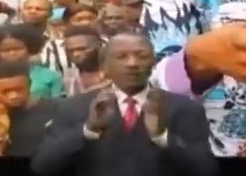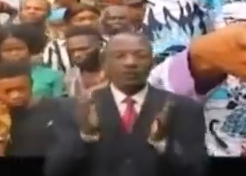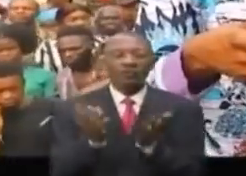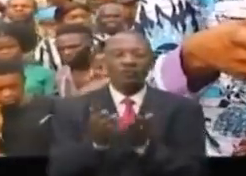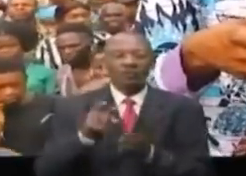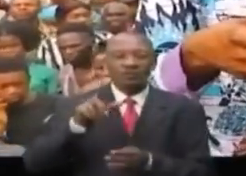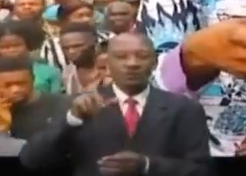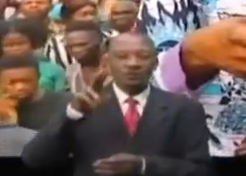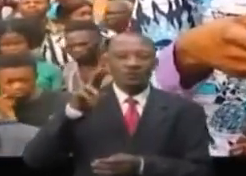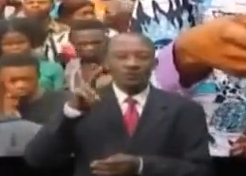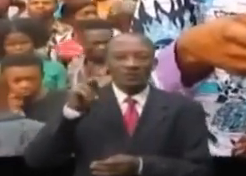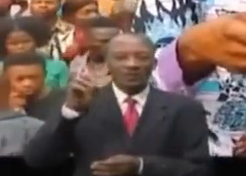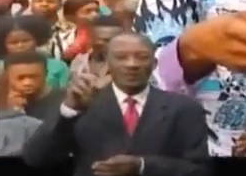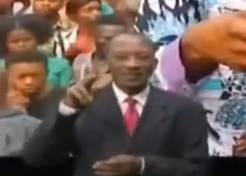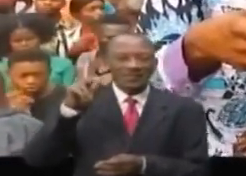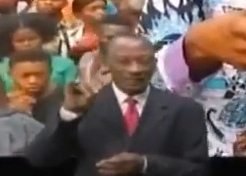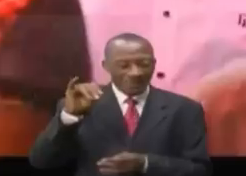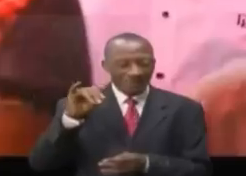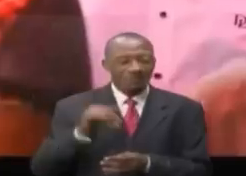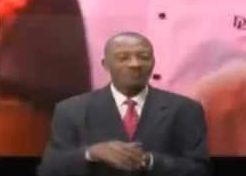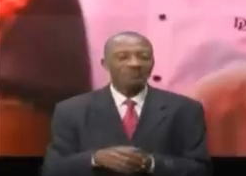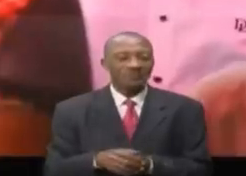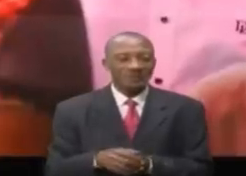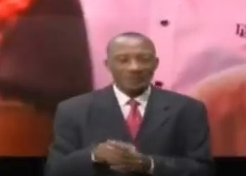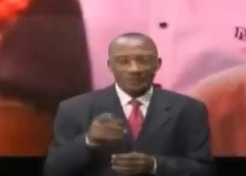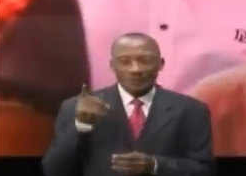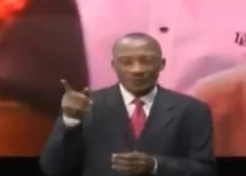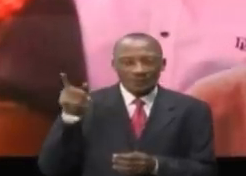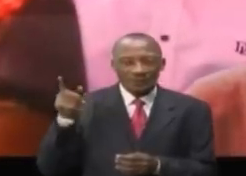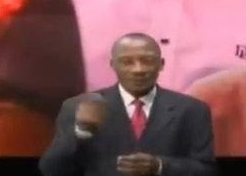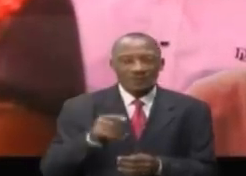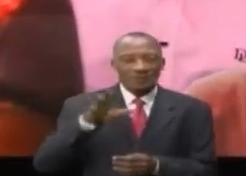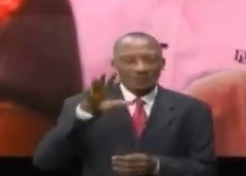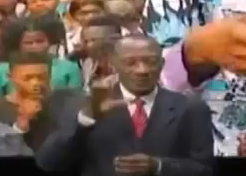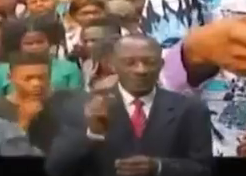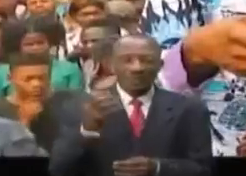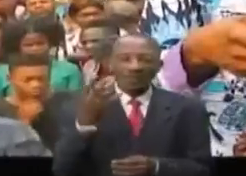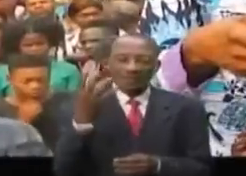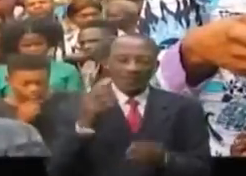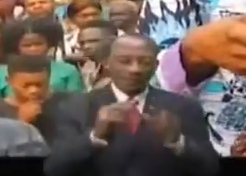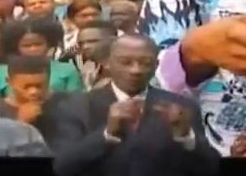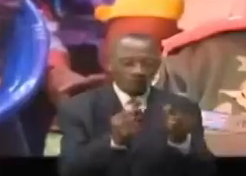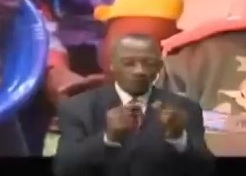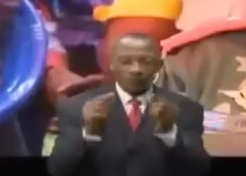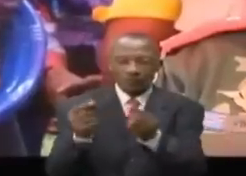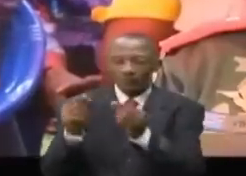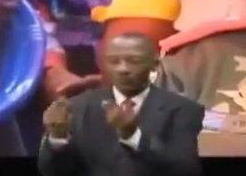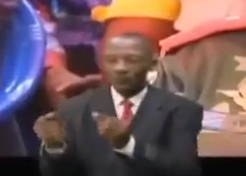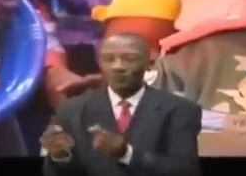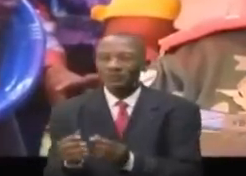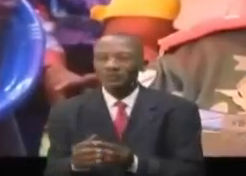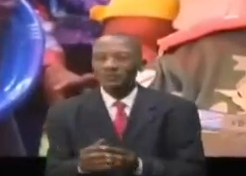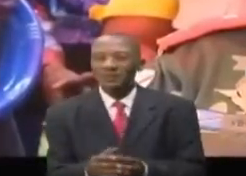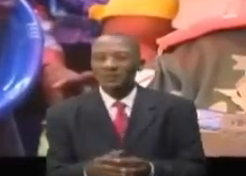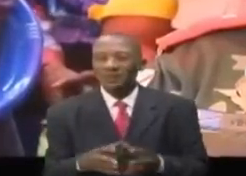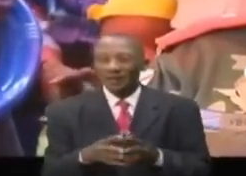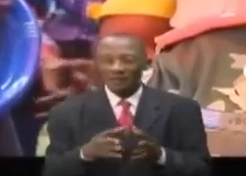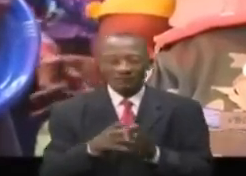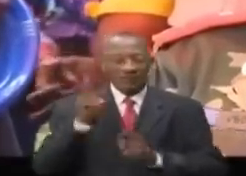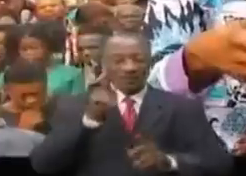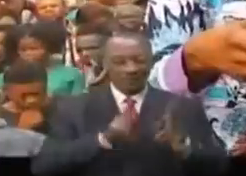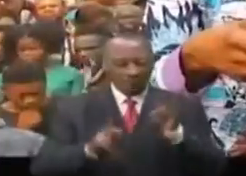qui regorge à son sein 54 cellules avec une population